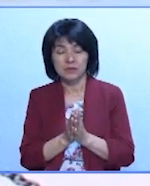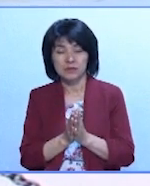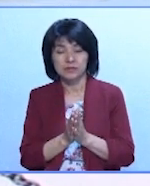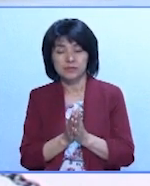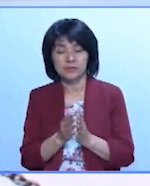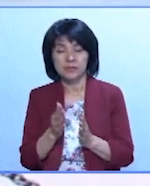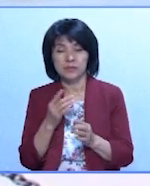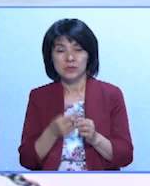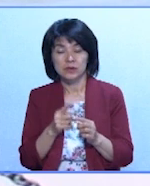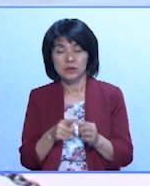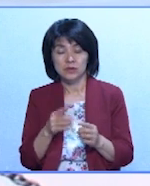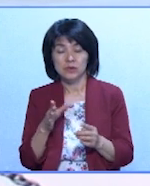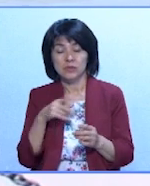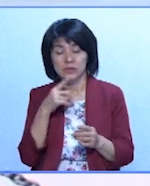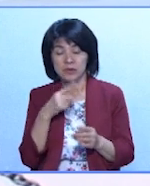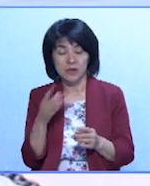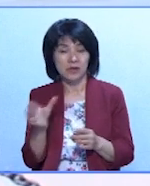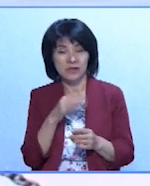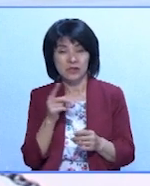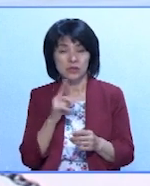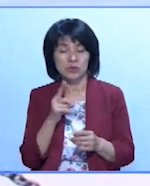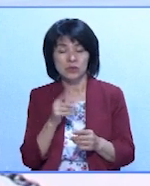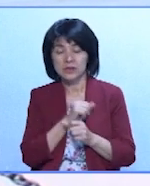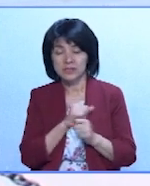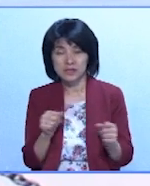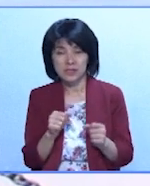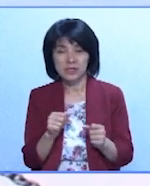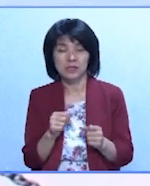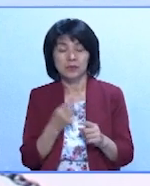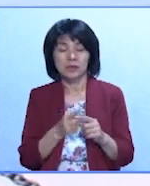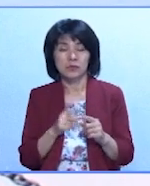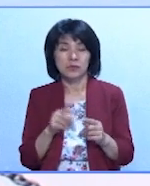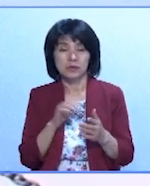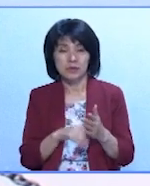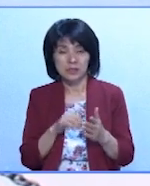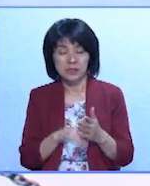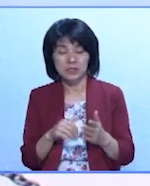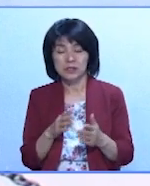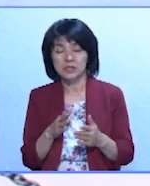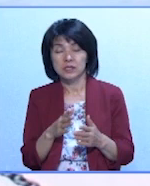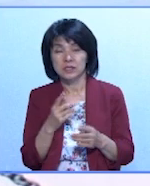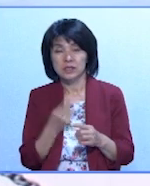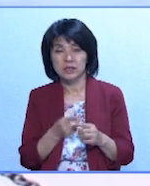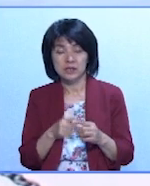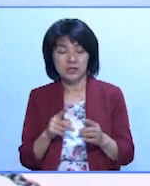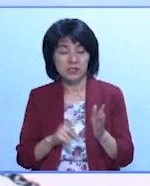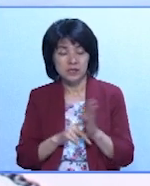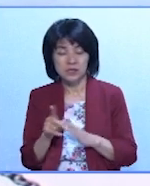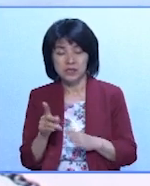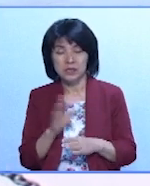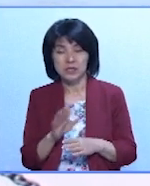Ертіс өзенінде және басқа да су айдындарда шомылмауды өтінеміз. Себебі әлі шомылу маусымы басталған жоқ. Онымен